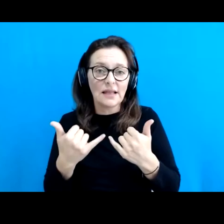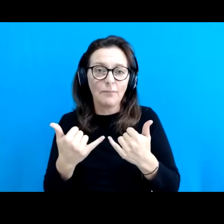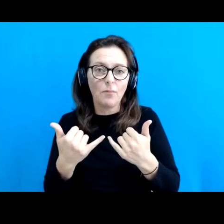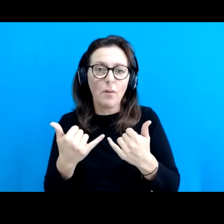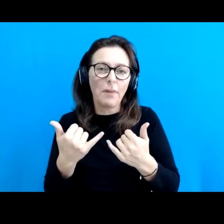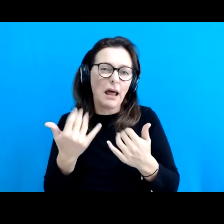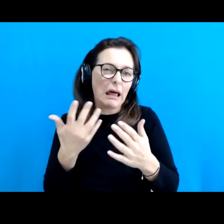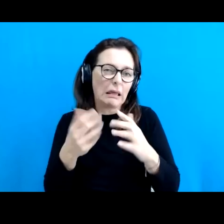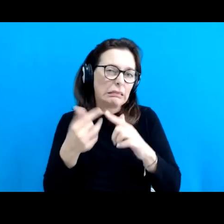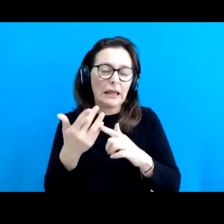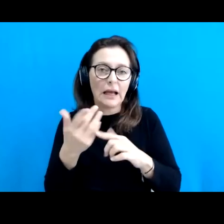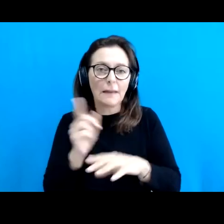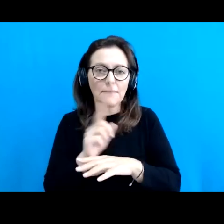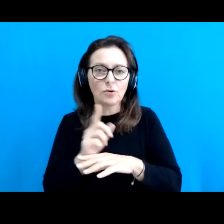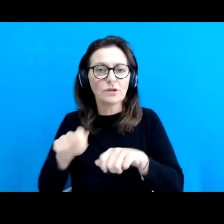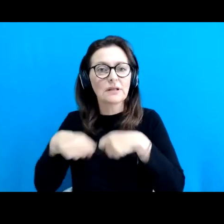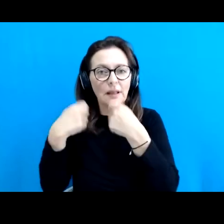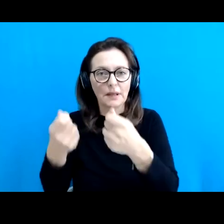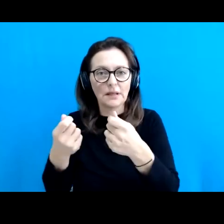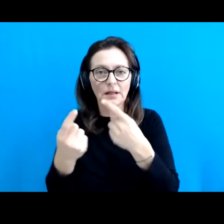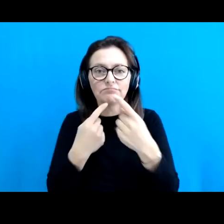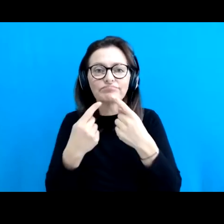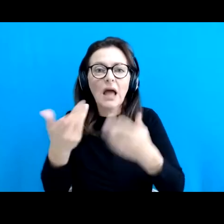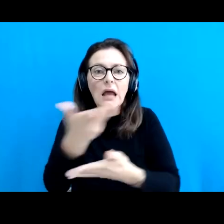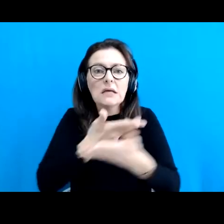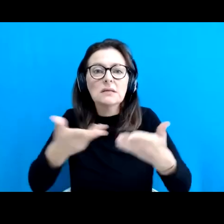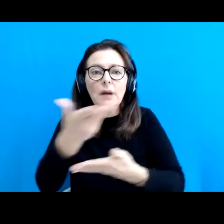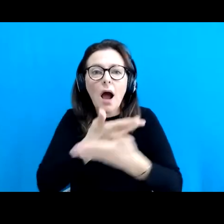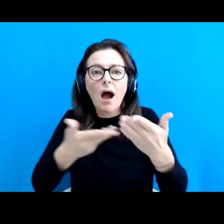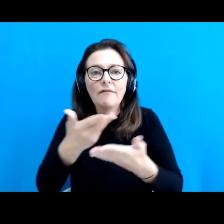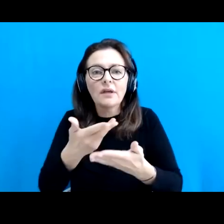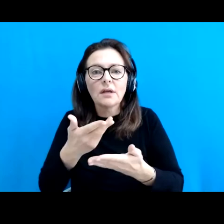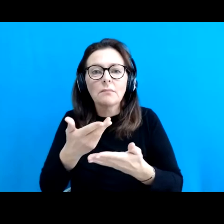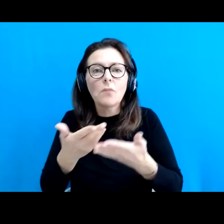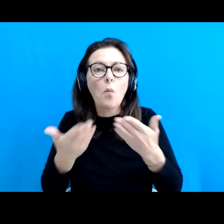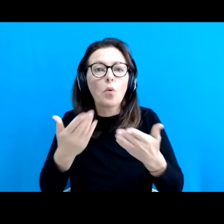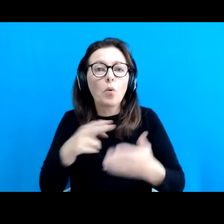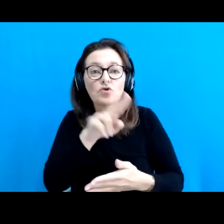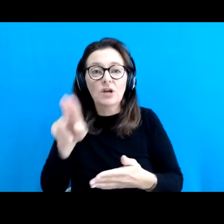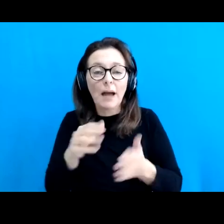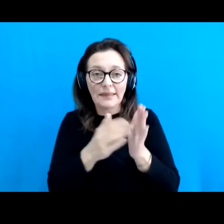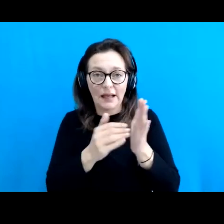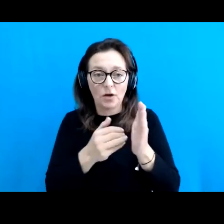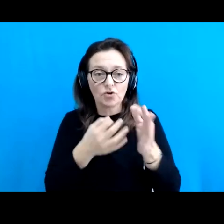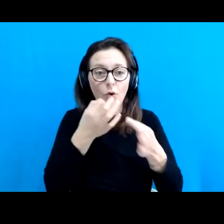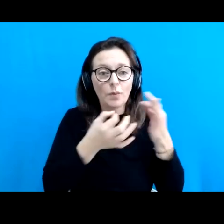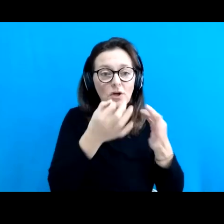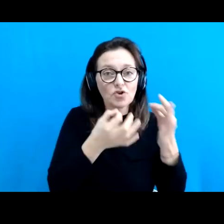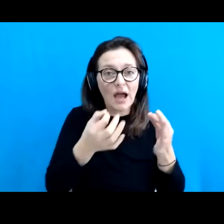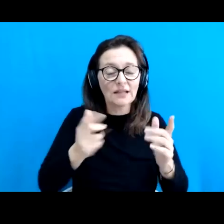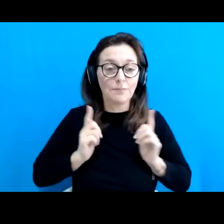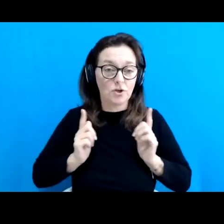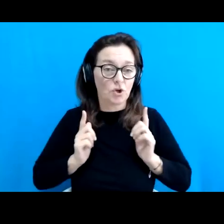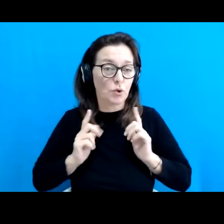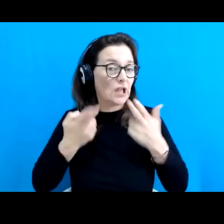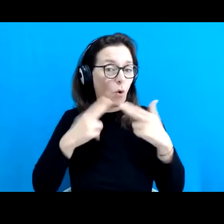minut lahko namenili razpravi. Mogoče imate kakšno vprašanje, pričakujete kakšen odgovor,